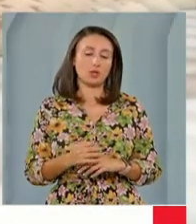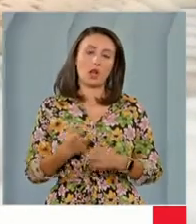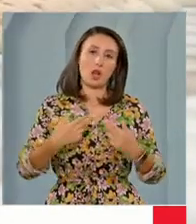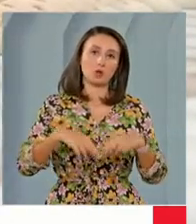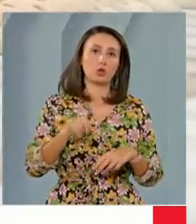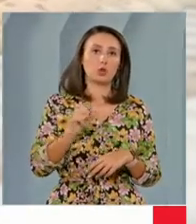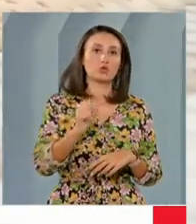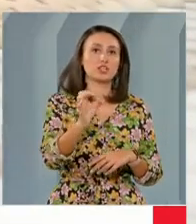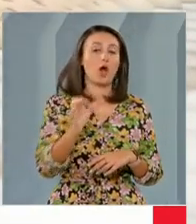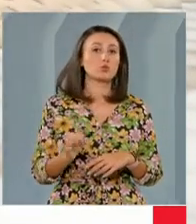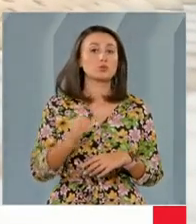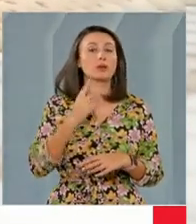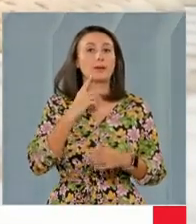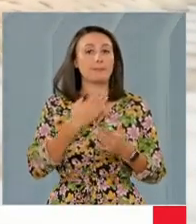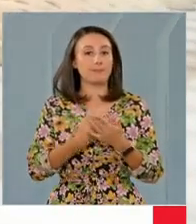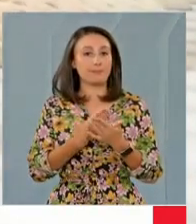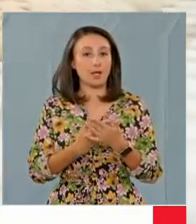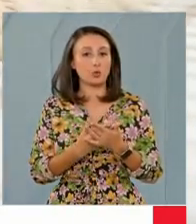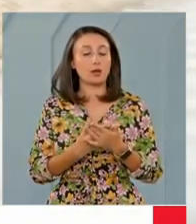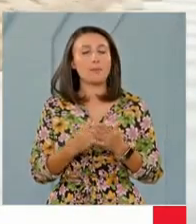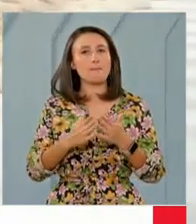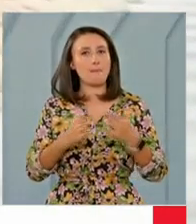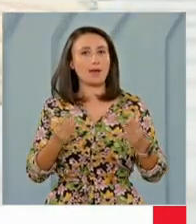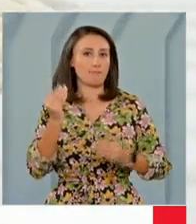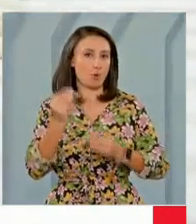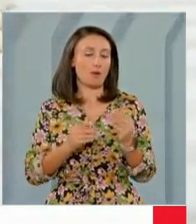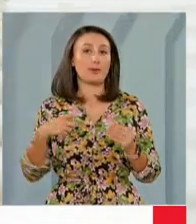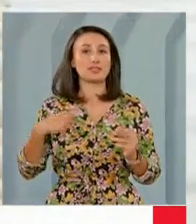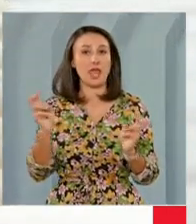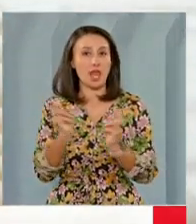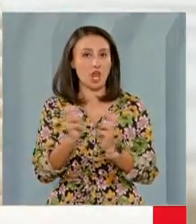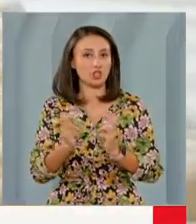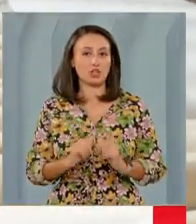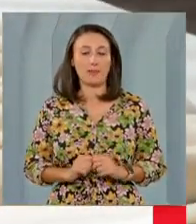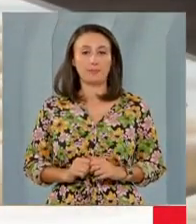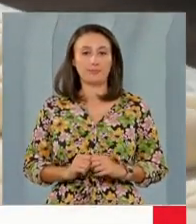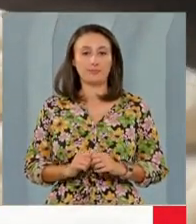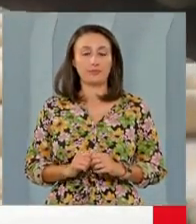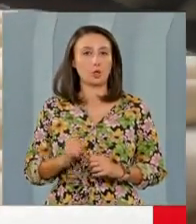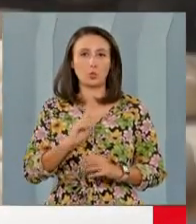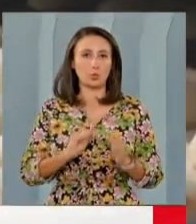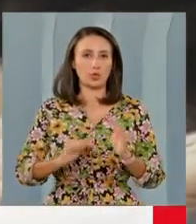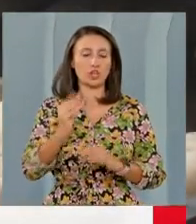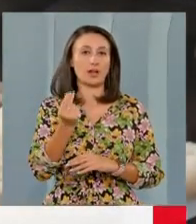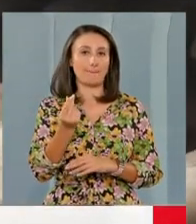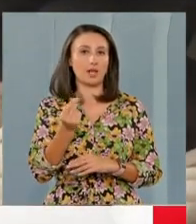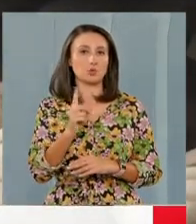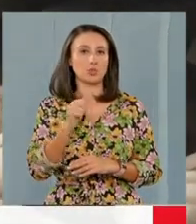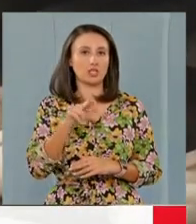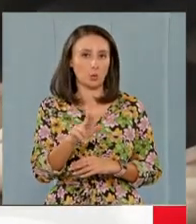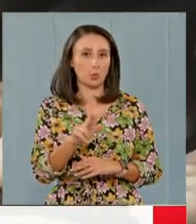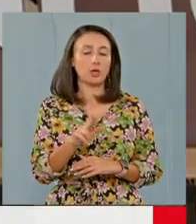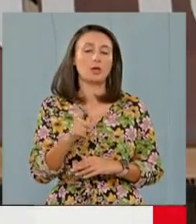20% semn că marea problemă e pe zona de energie nu neapărat pe pe zona de creștere a prețului grâului